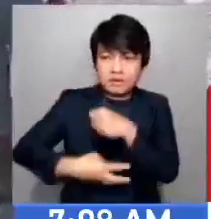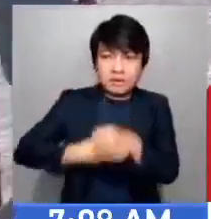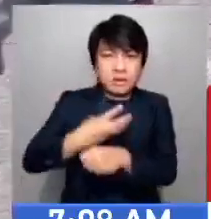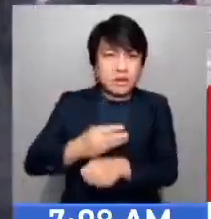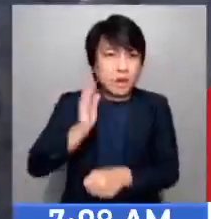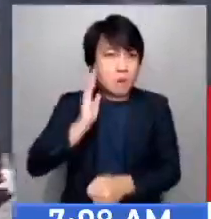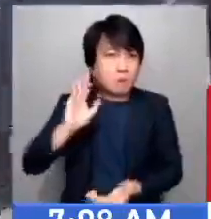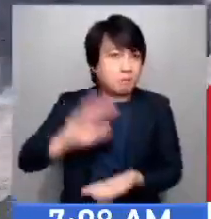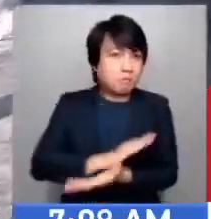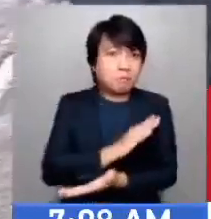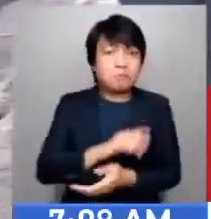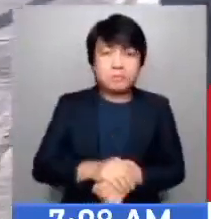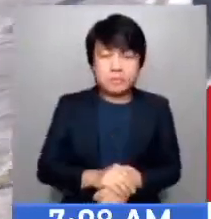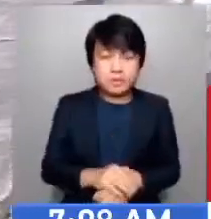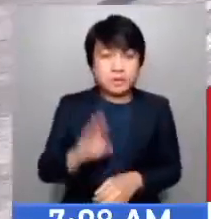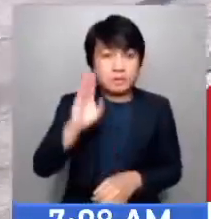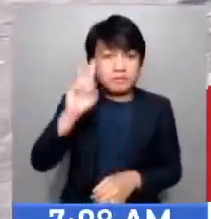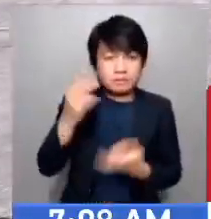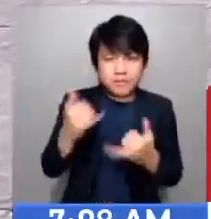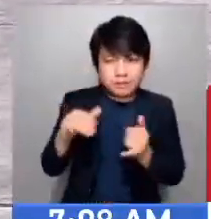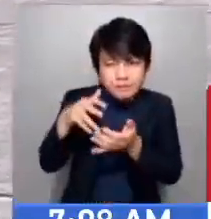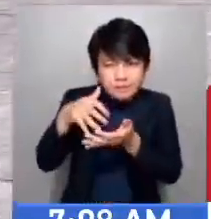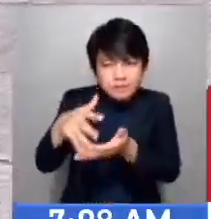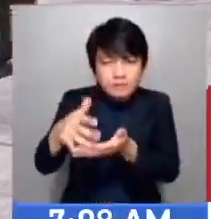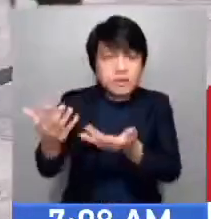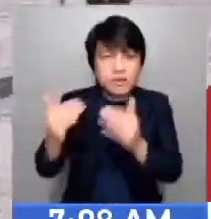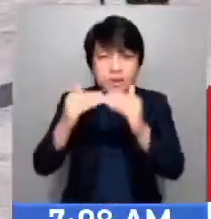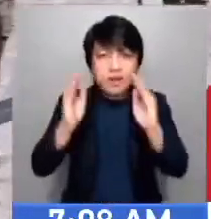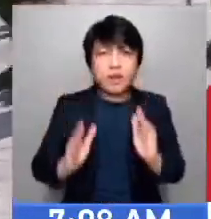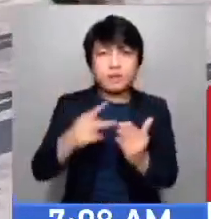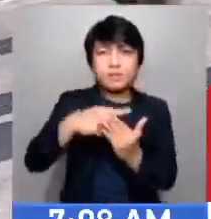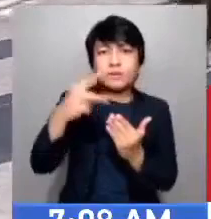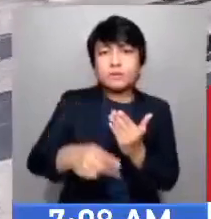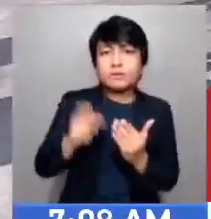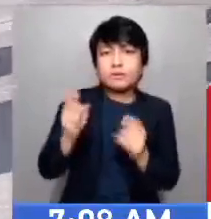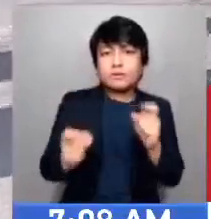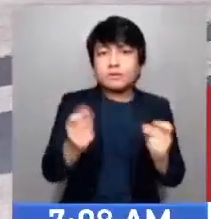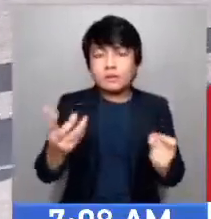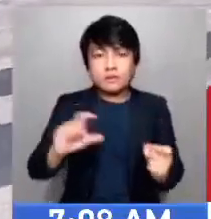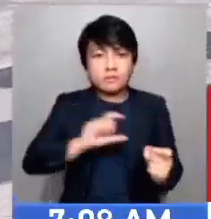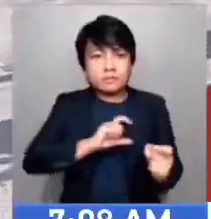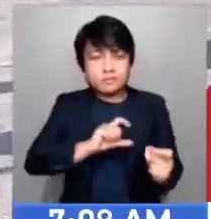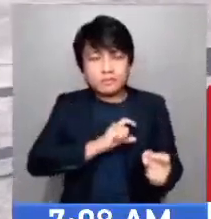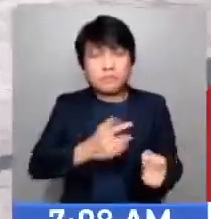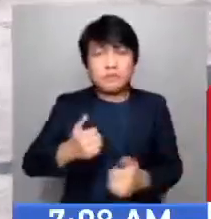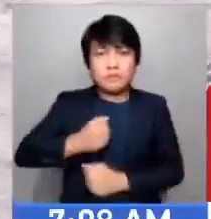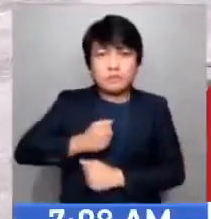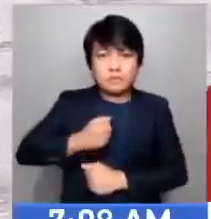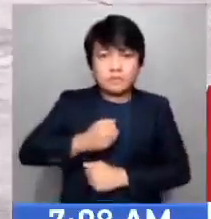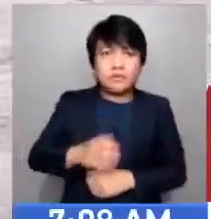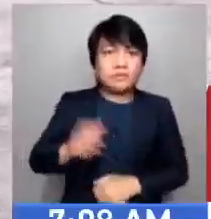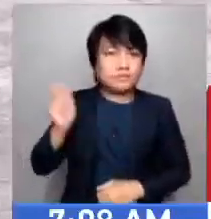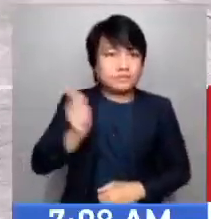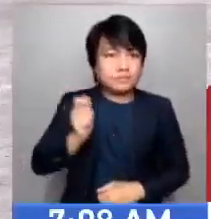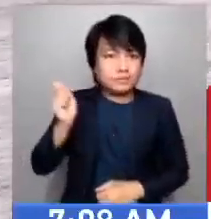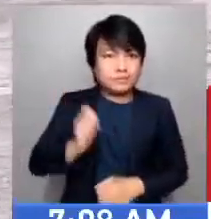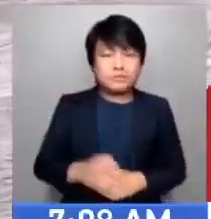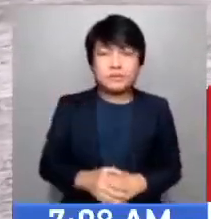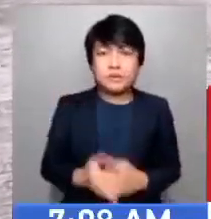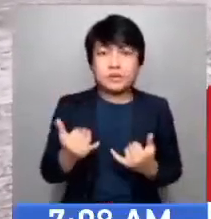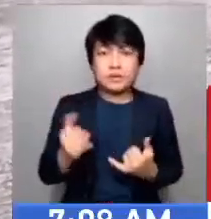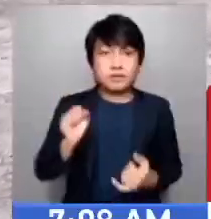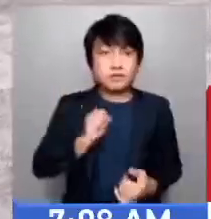niyang magkaroon ng housing program para sa mga sundalo at pulis na iuugnay sa pensyon. Sinimulan ng dinggin sa Senado ang planong